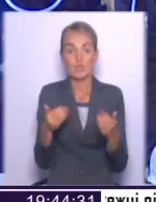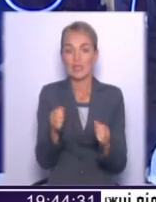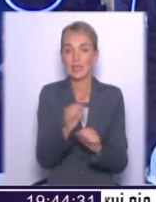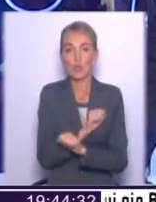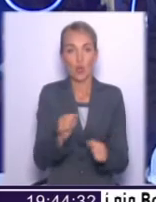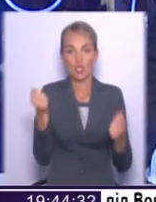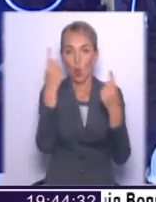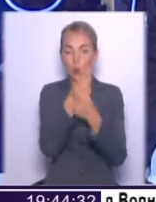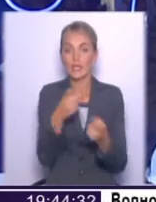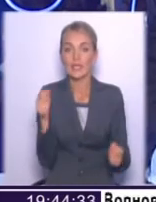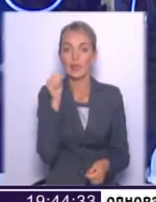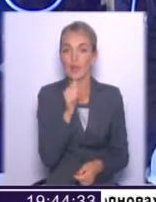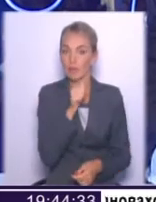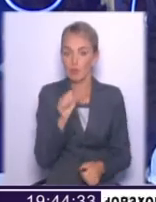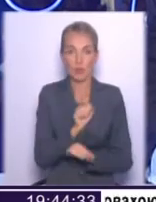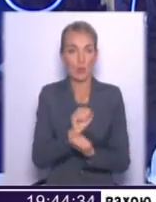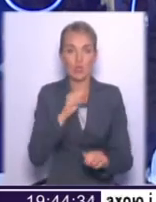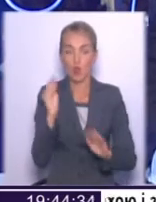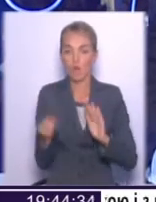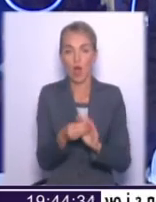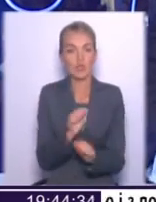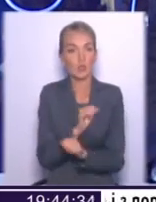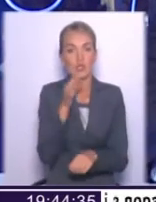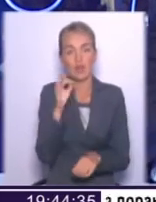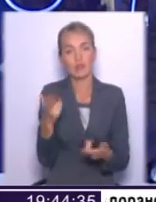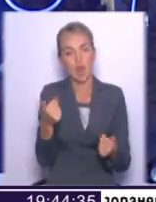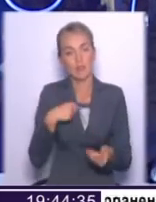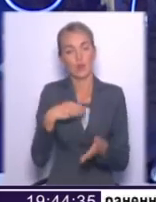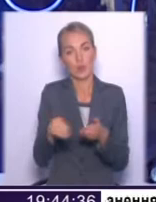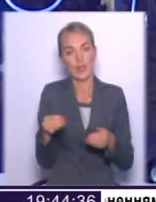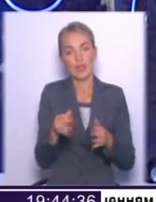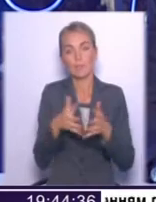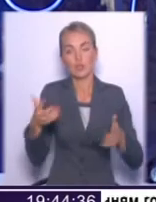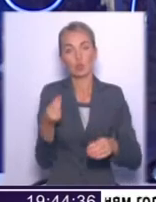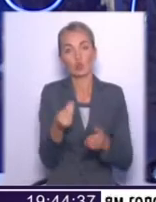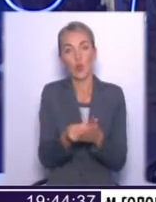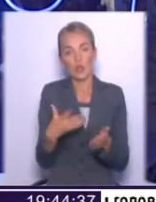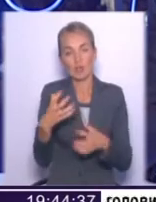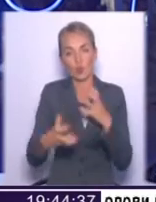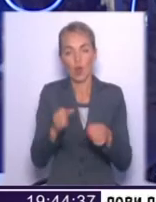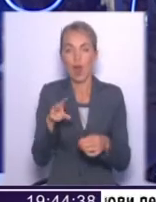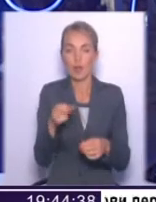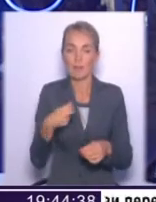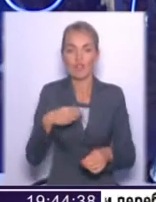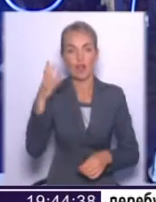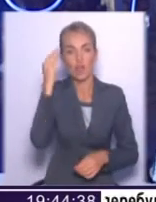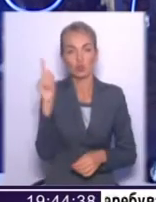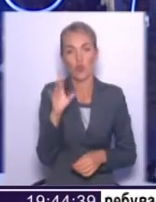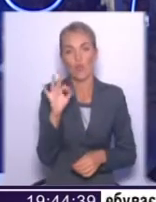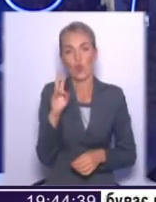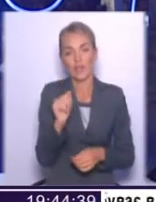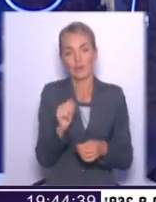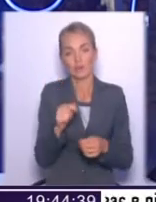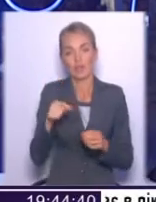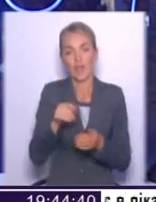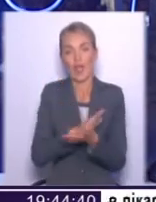їх не можна сховати. І не можна сказати, що да, ми купили більш дорогі помідори, але ми вважаємо, що вони дуже екологічно чисті. Тому да, ну ми